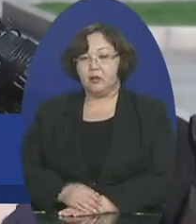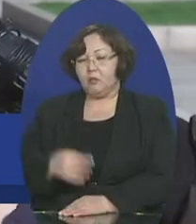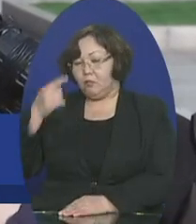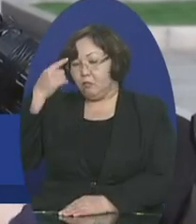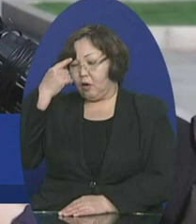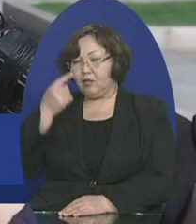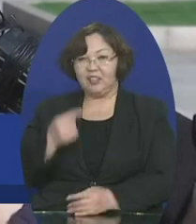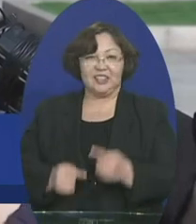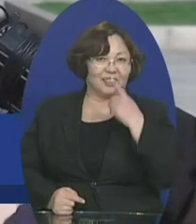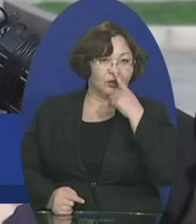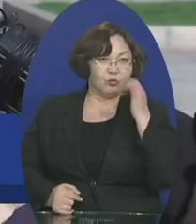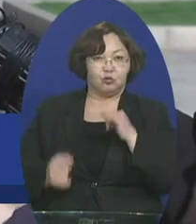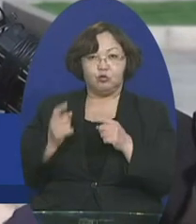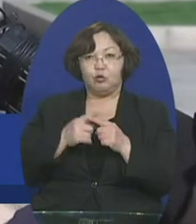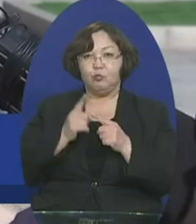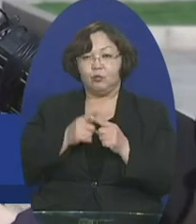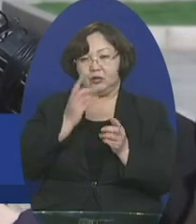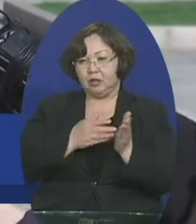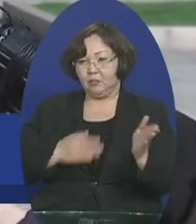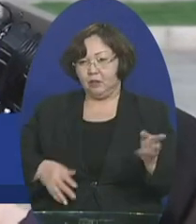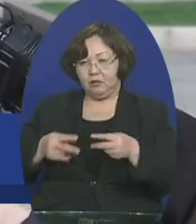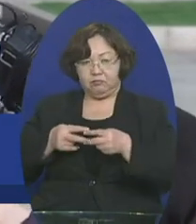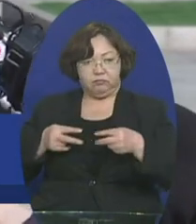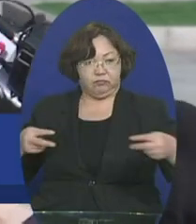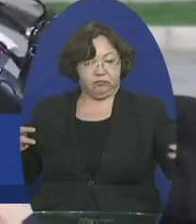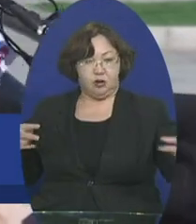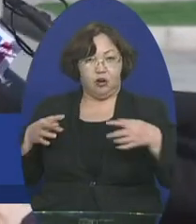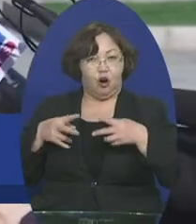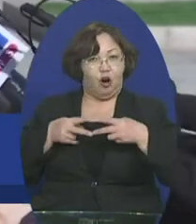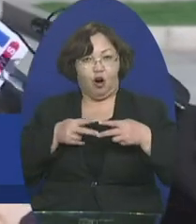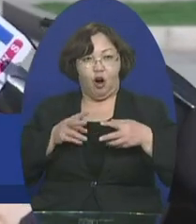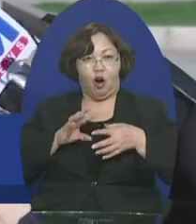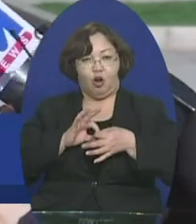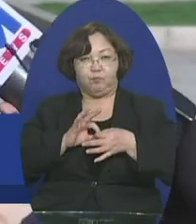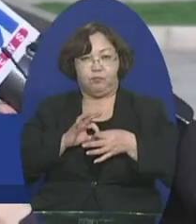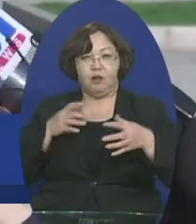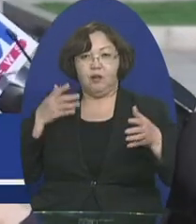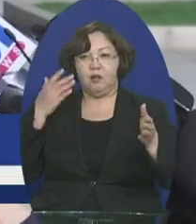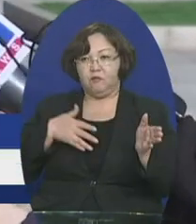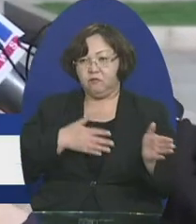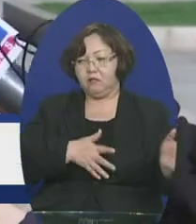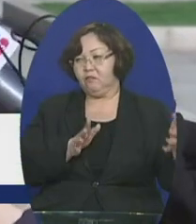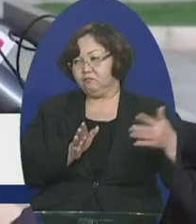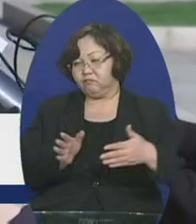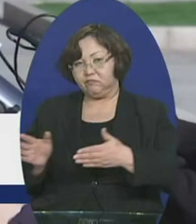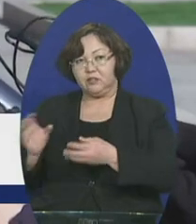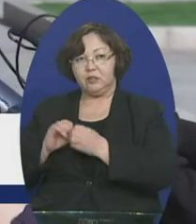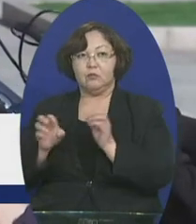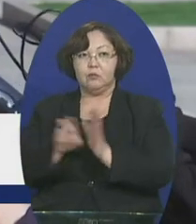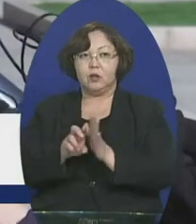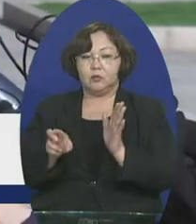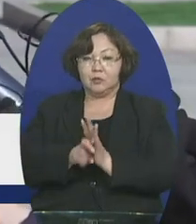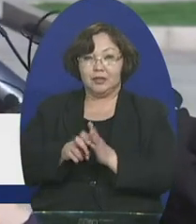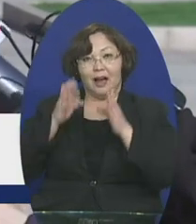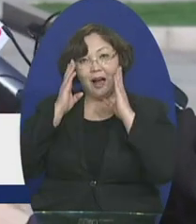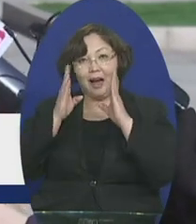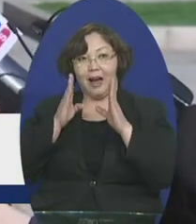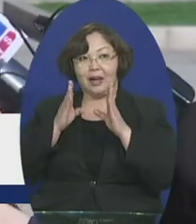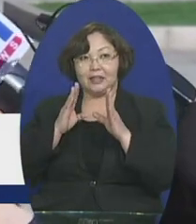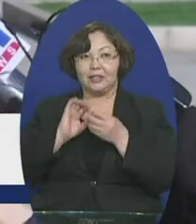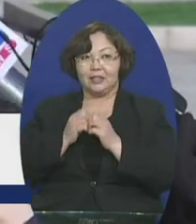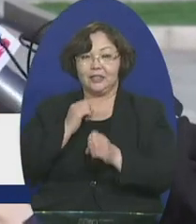одоо өөрчлөлт оруулах, за ханги мандлын бомбтой холбоотой асуудлуудаар өөрчлөлт оруулах асуудлуудаар та бүхэн одоо эрчимжүүлэх талаас нь одоо хаалт танд